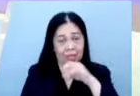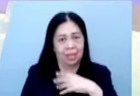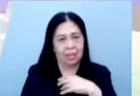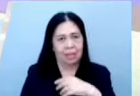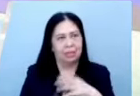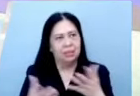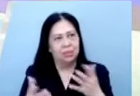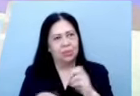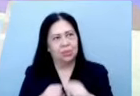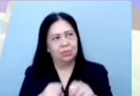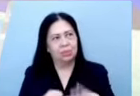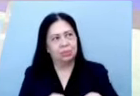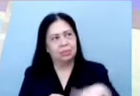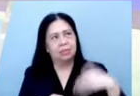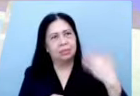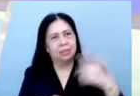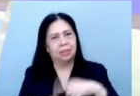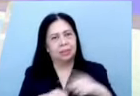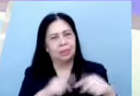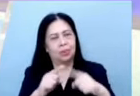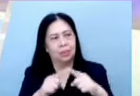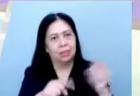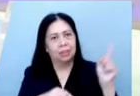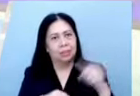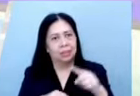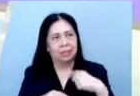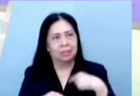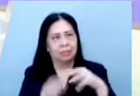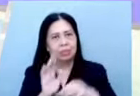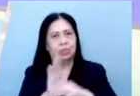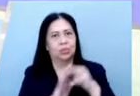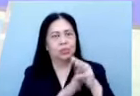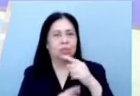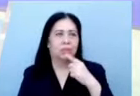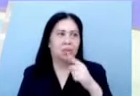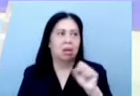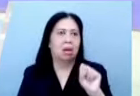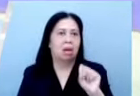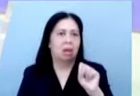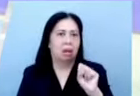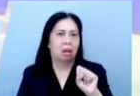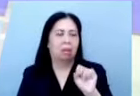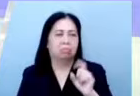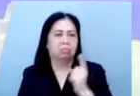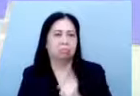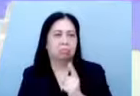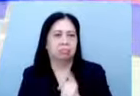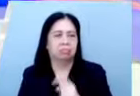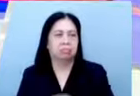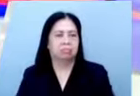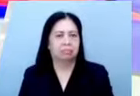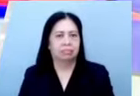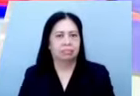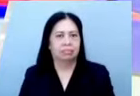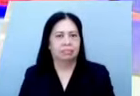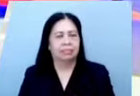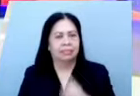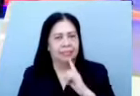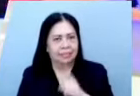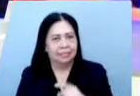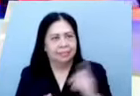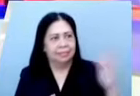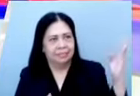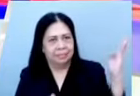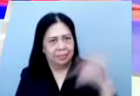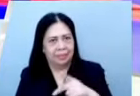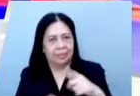time na dumating yung panahon na may isip ako, na sinabi ko na, Ma, it's about time. Hindi siya nagdalawang isip, umuwi talaga siya to be with